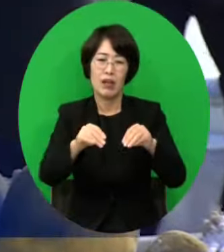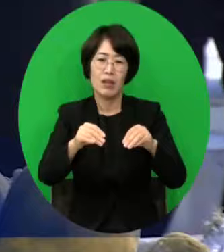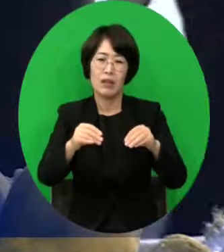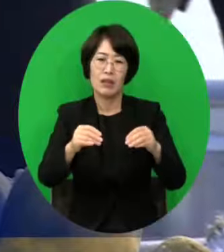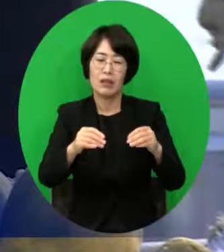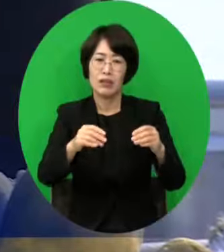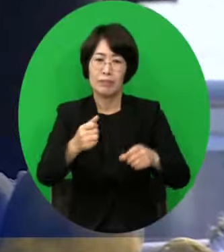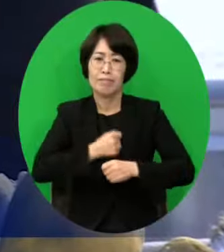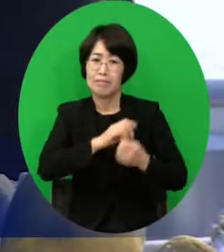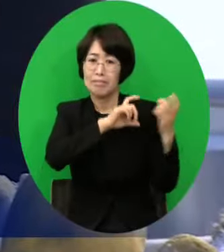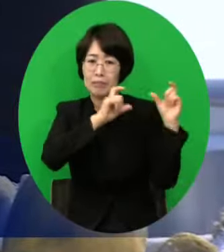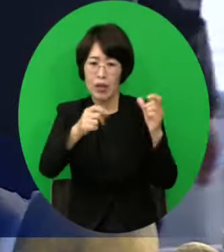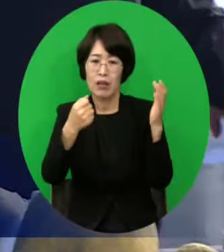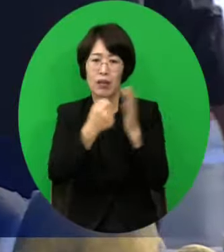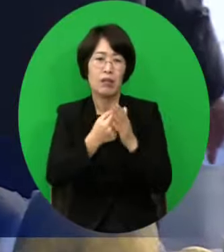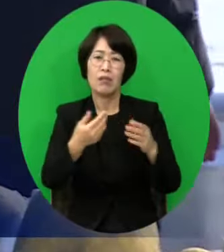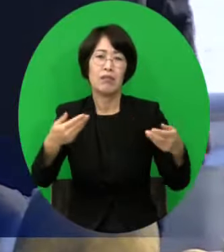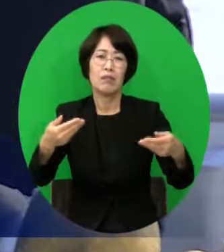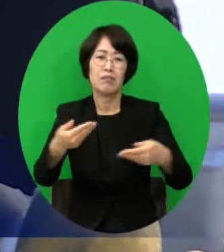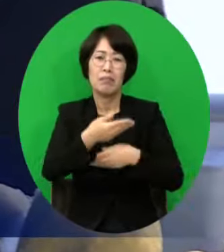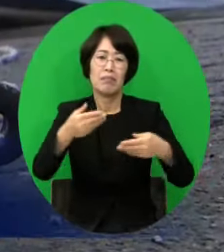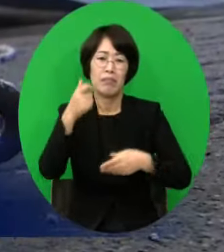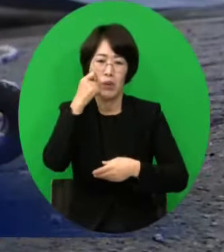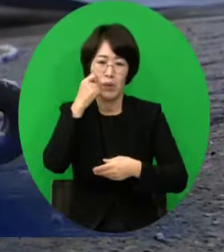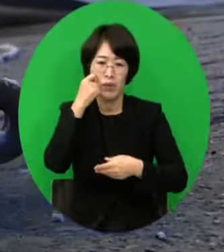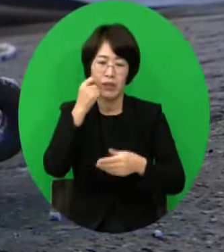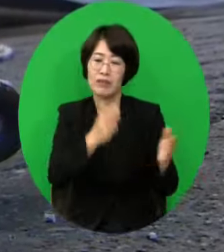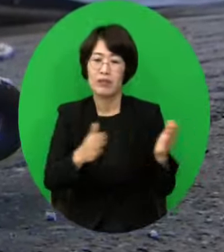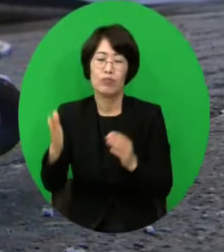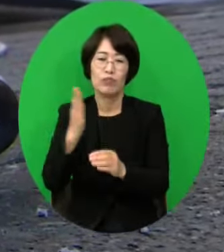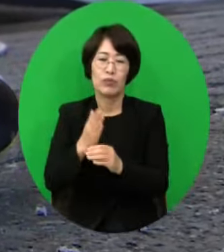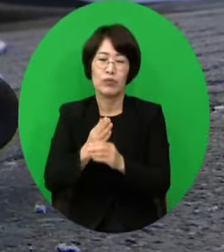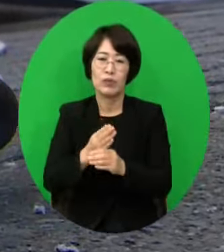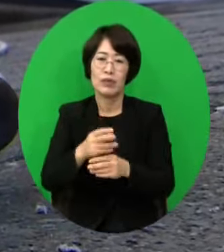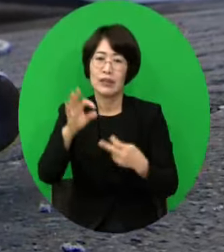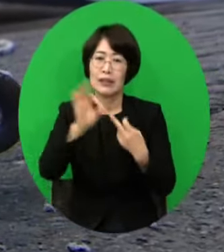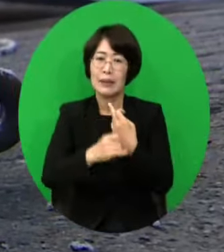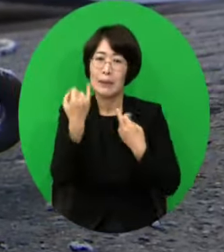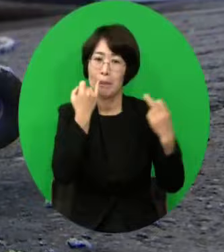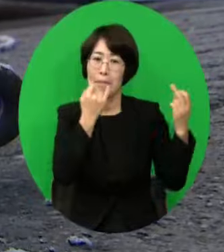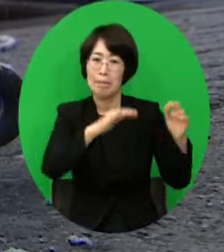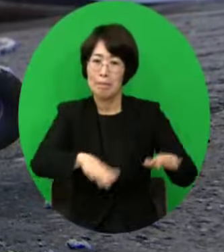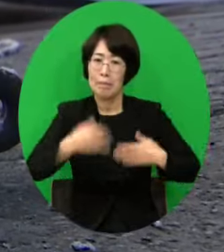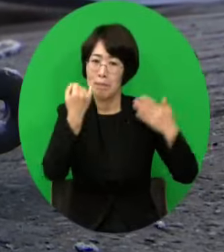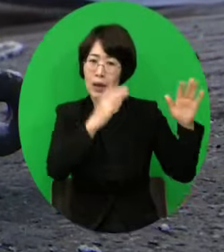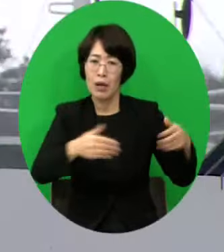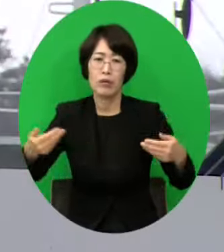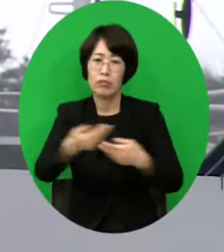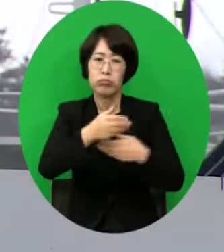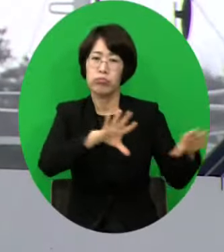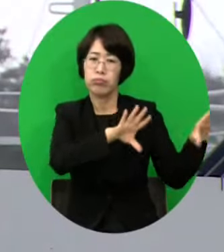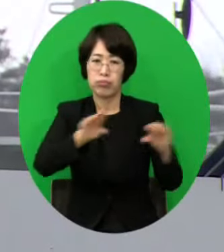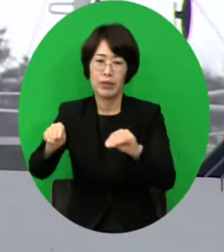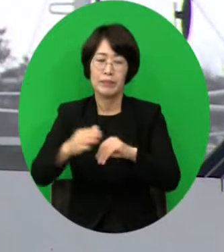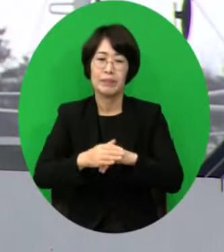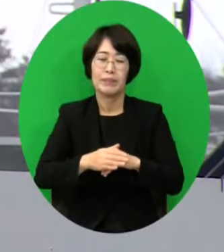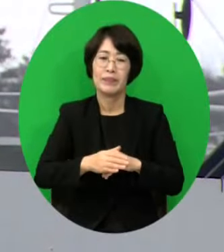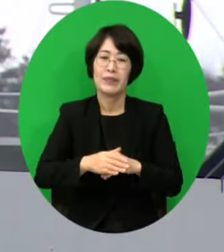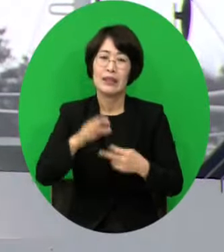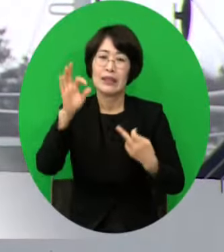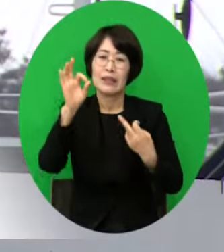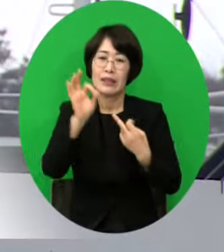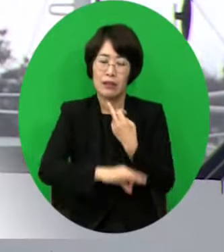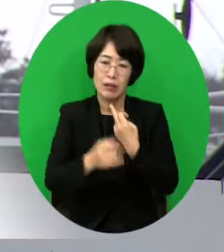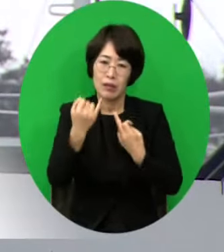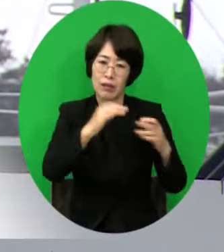비가 떨어져서 못 나가요. 그냥 어선 정리하는 거예요. 서남해를 오가는 백길도 끊겼습니다. 서해남부 전